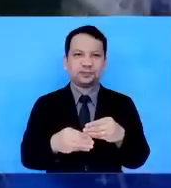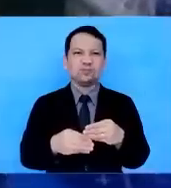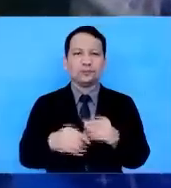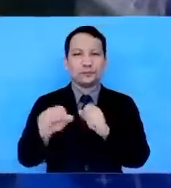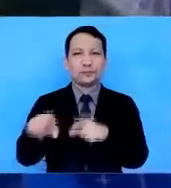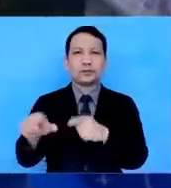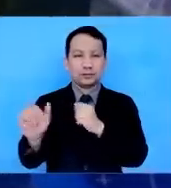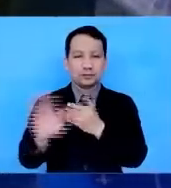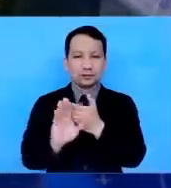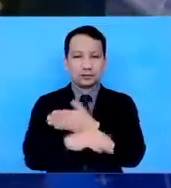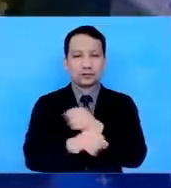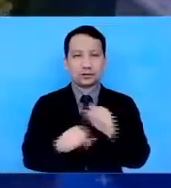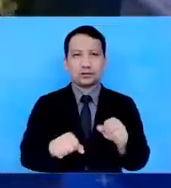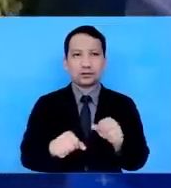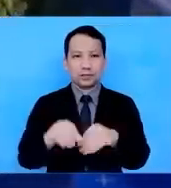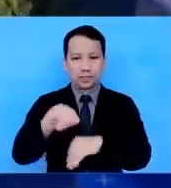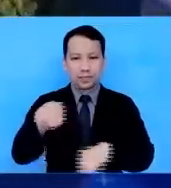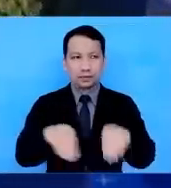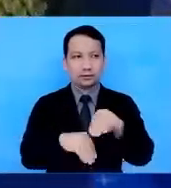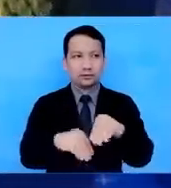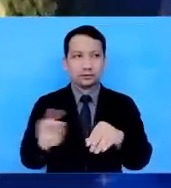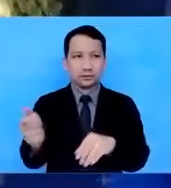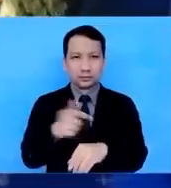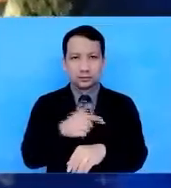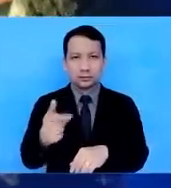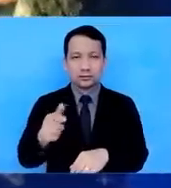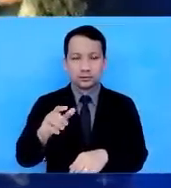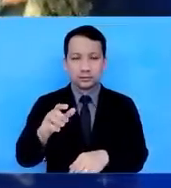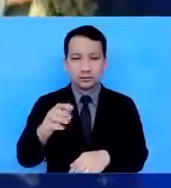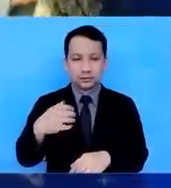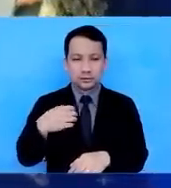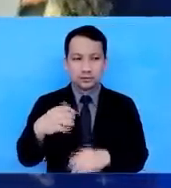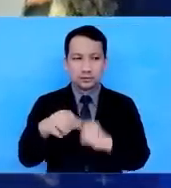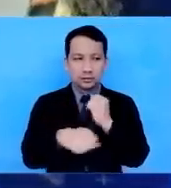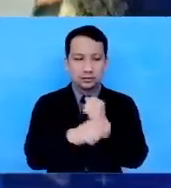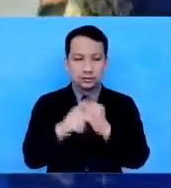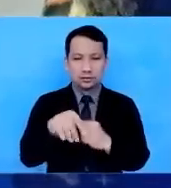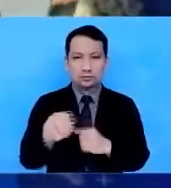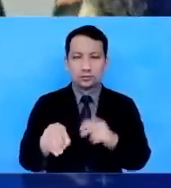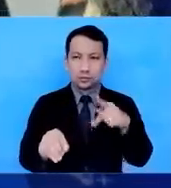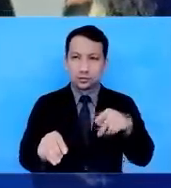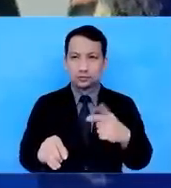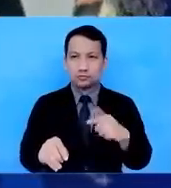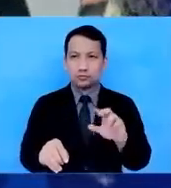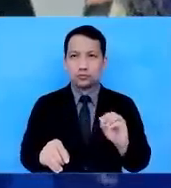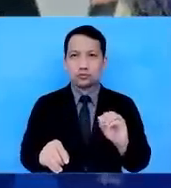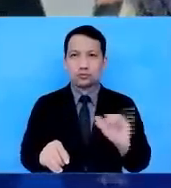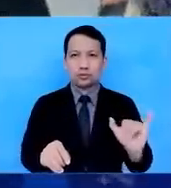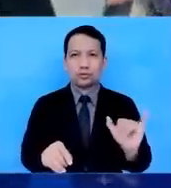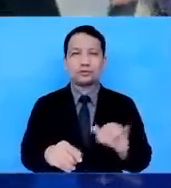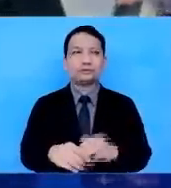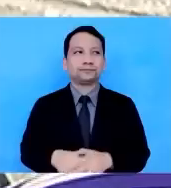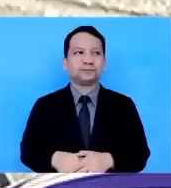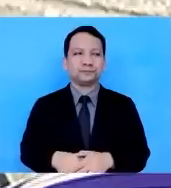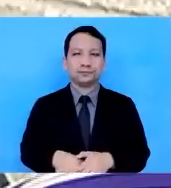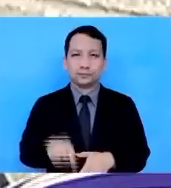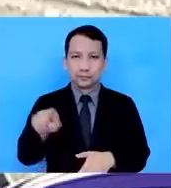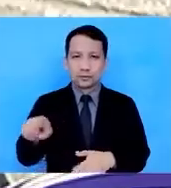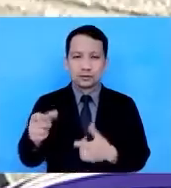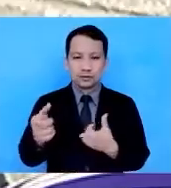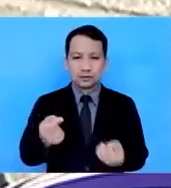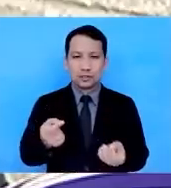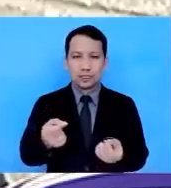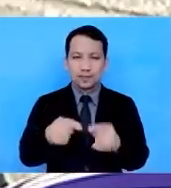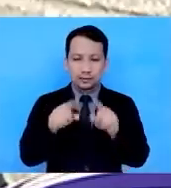cellphone. Napag-alamang labas-masok na sa kulungan sila alias Ampon at alias Pugoy. Nung aming in-interview